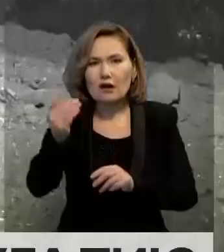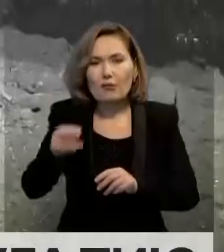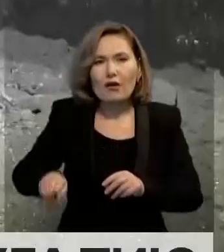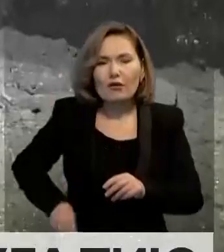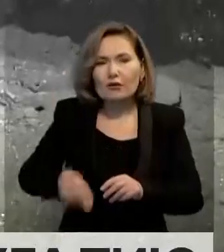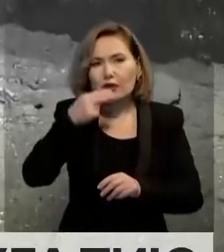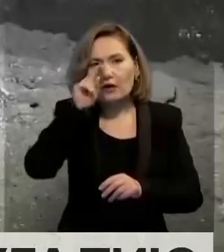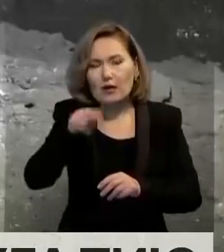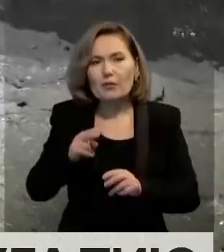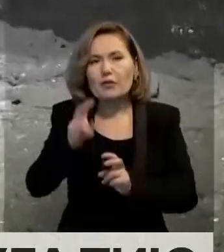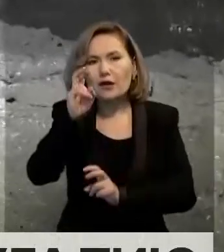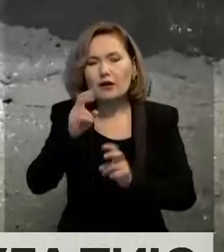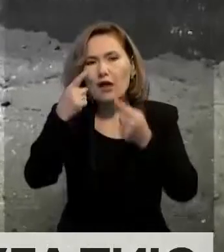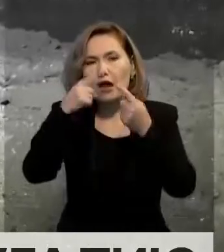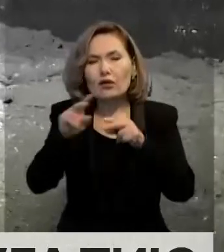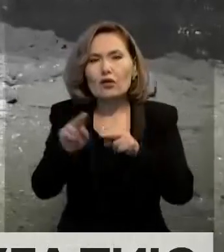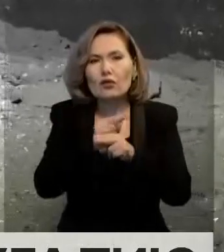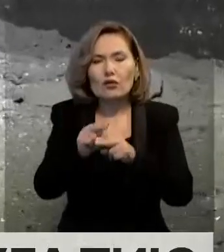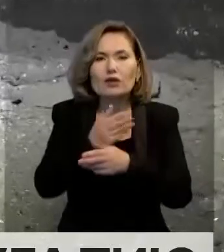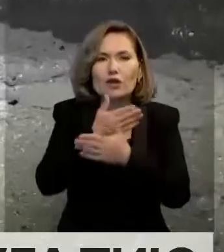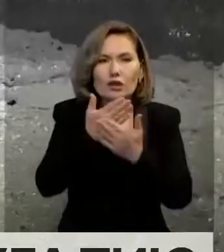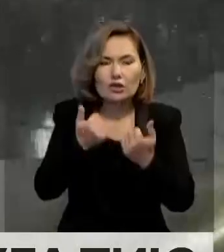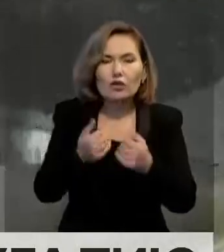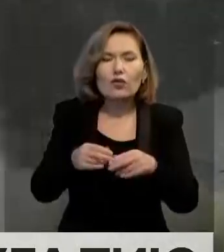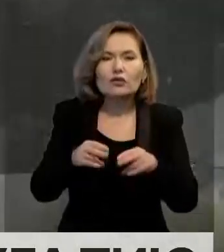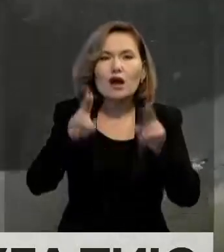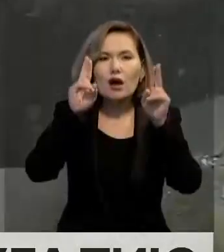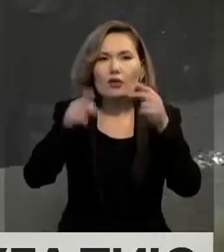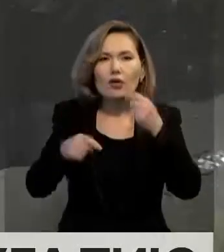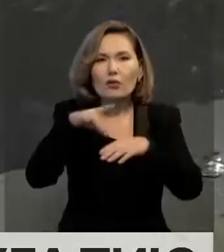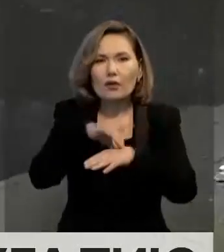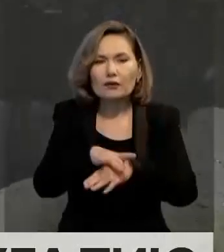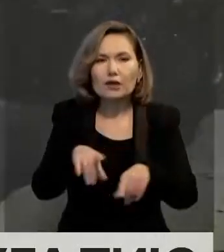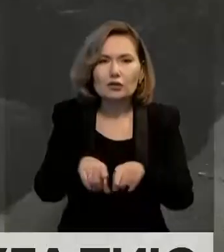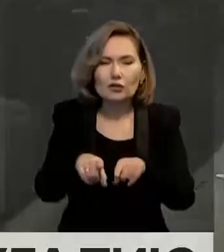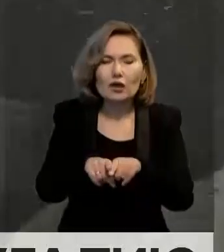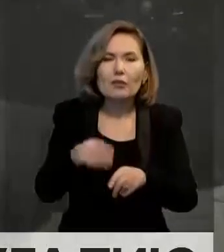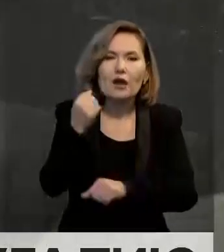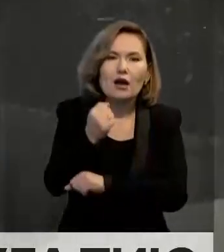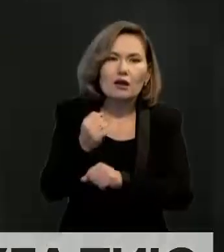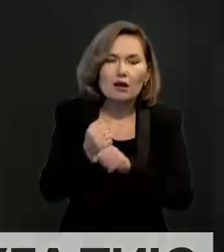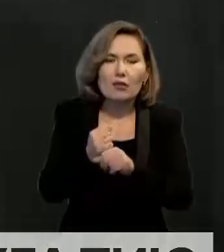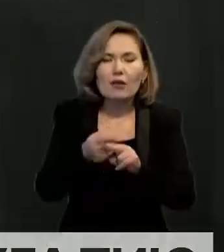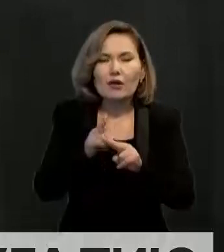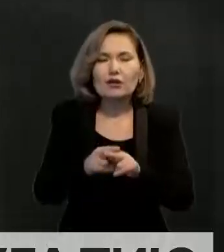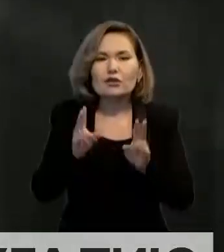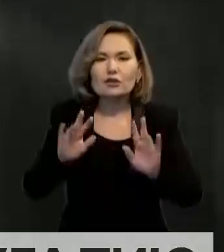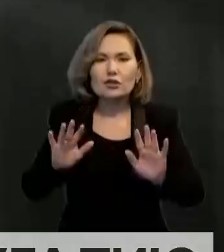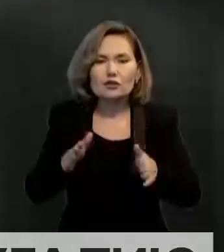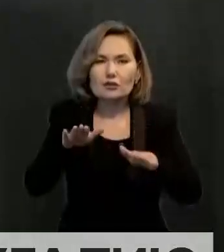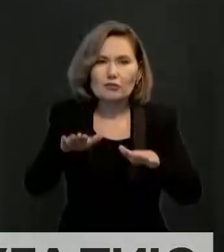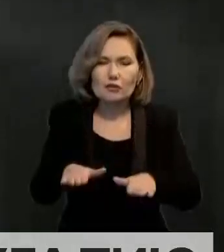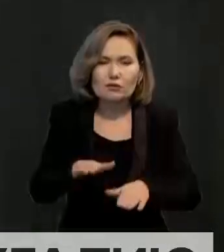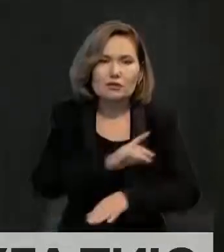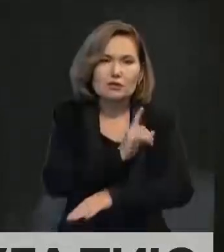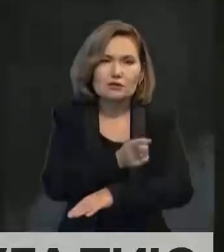жаңартуға қаржы салмай, еңбек қауіпсіздігін бұзады. Қайғылы жағдайды реттеу, еңбекақы сомасын белгілеуде де жұмыс берушіге